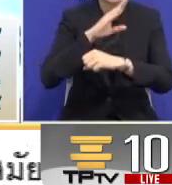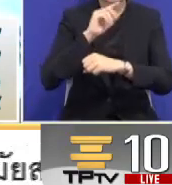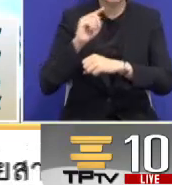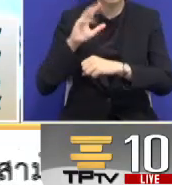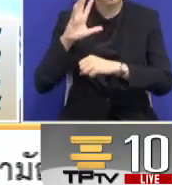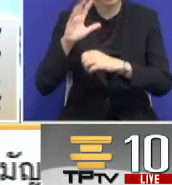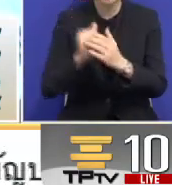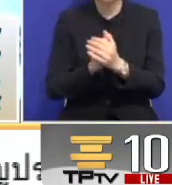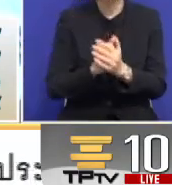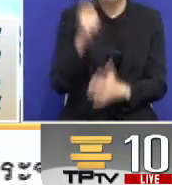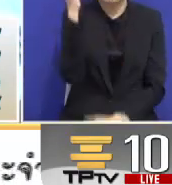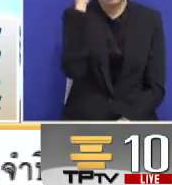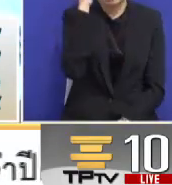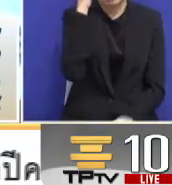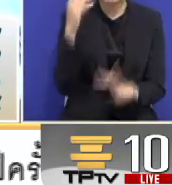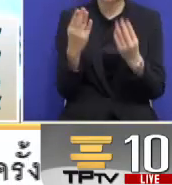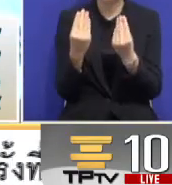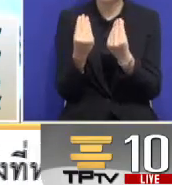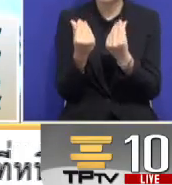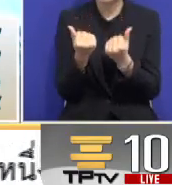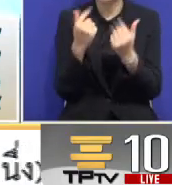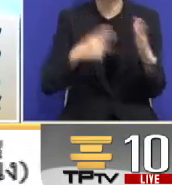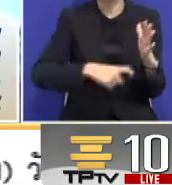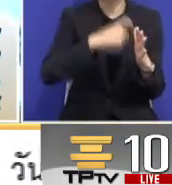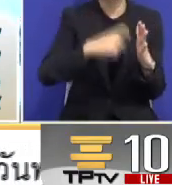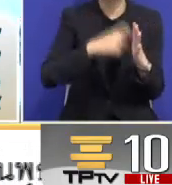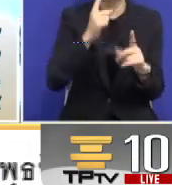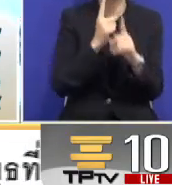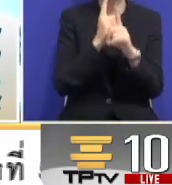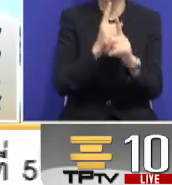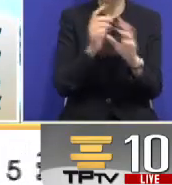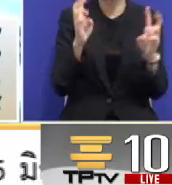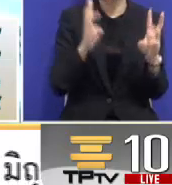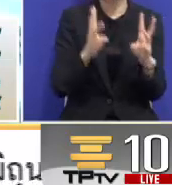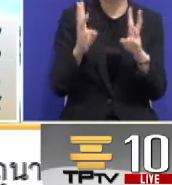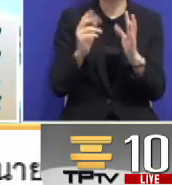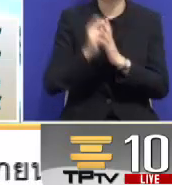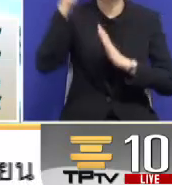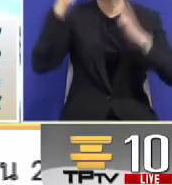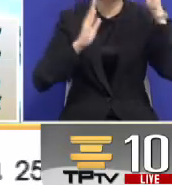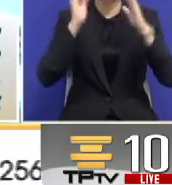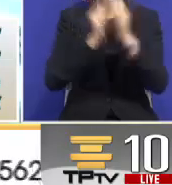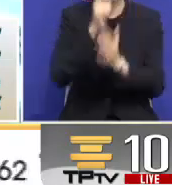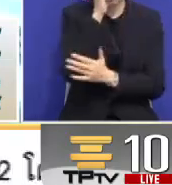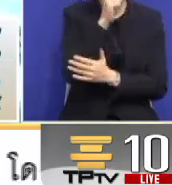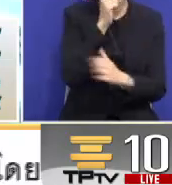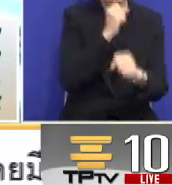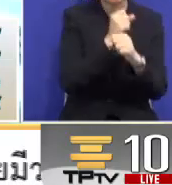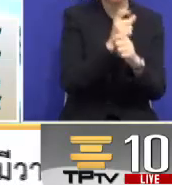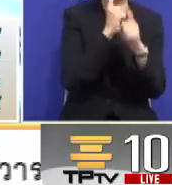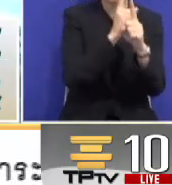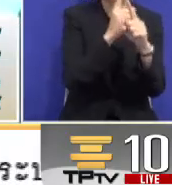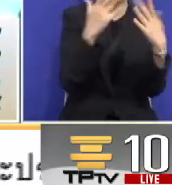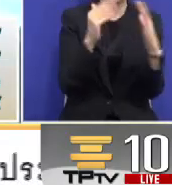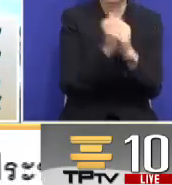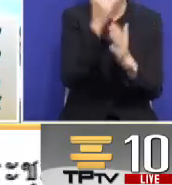ช้สติปัญญาใช้เหตุผลไม่ใช่เขาไม่เคารพวิธีการของประชาธิปไตยผมไม่ต้องพูดหรอกเขาใช้วิธีไ